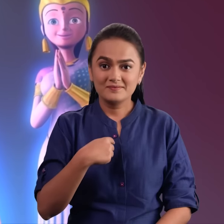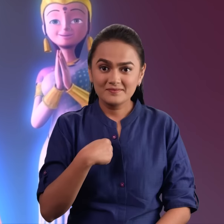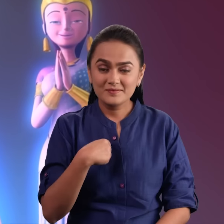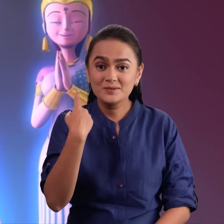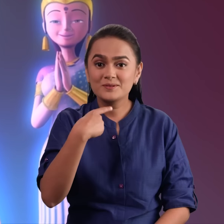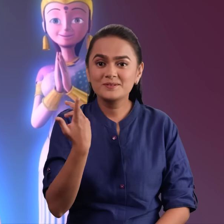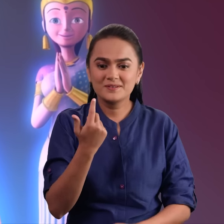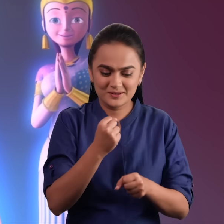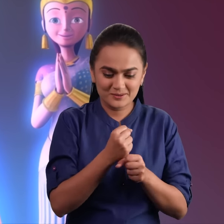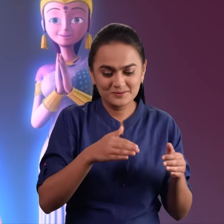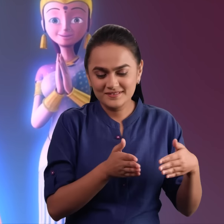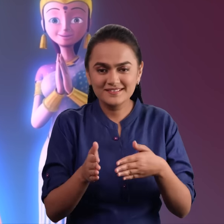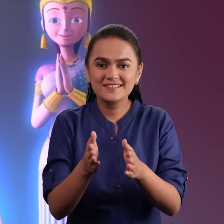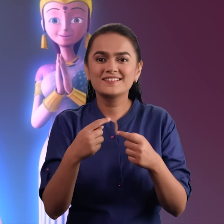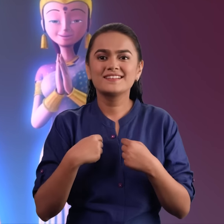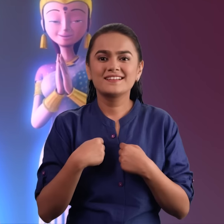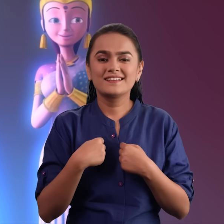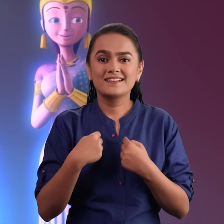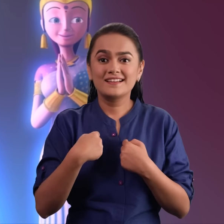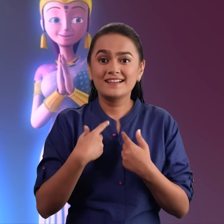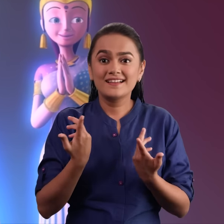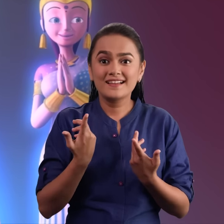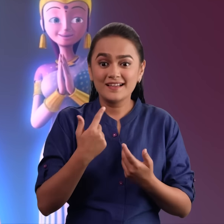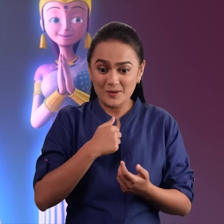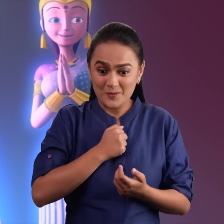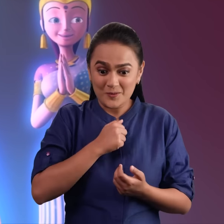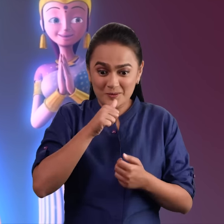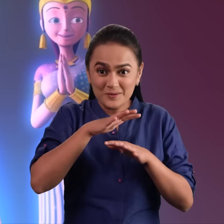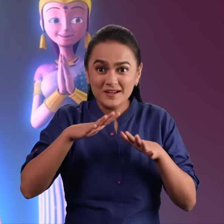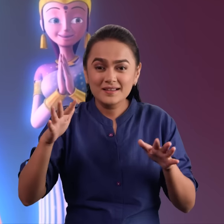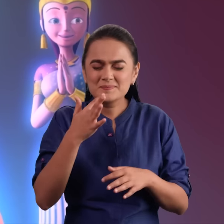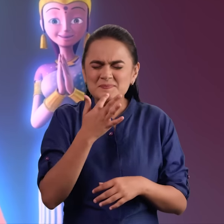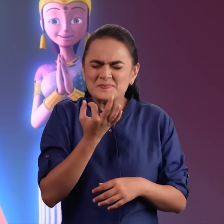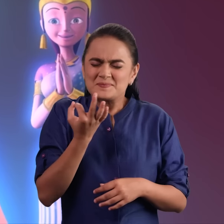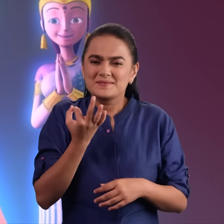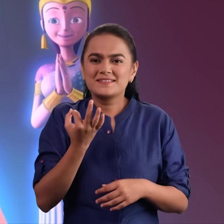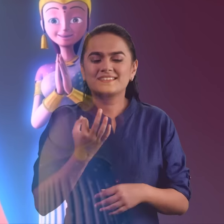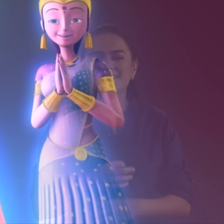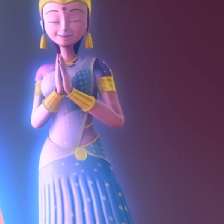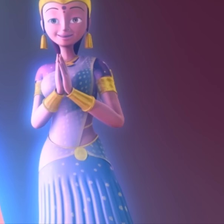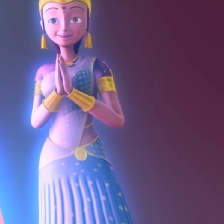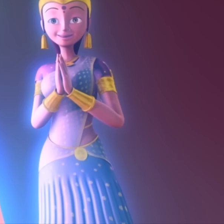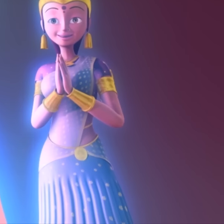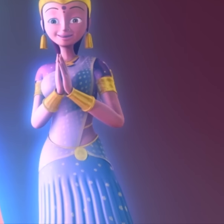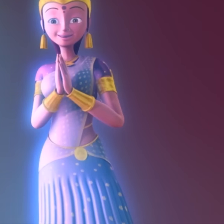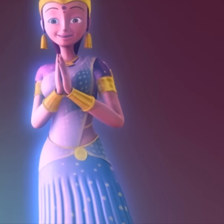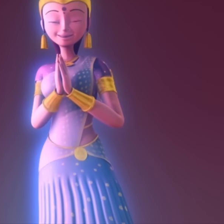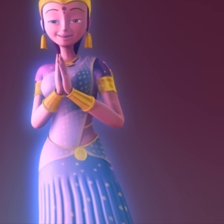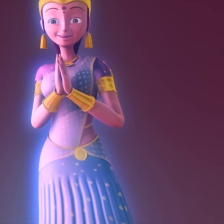मैं गोदावरी हूँ। मेरा जल आप ही की तरह मधुर है श्री कृष्णा।